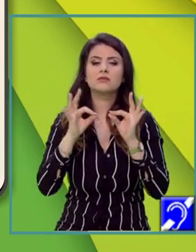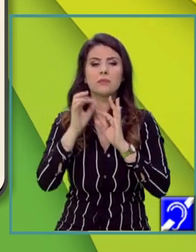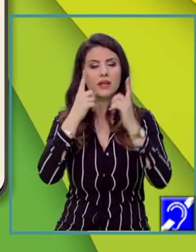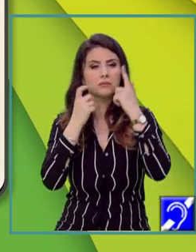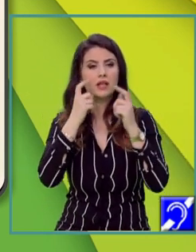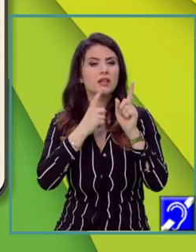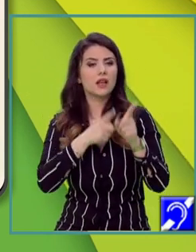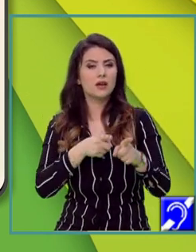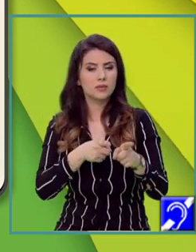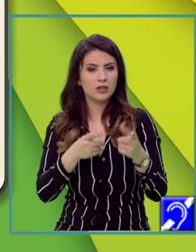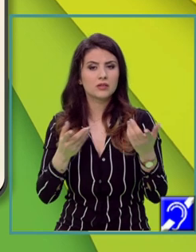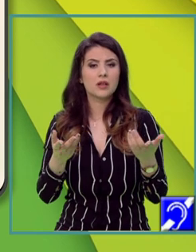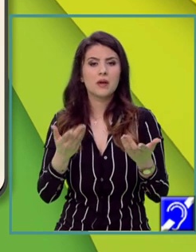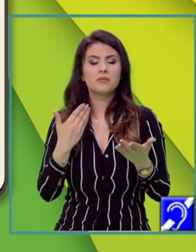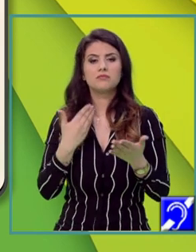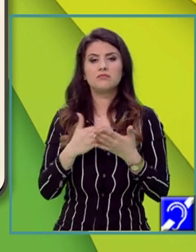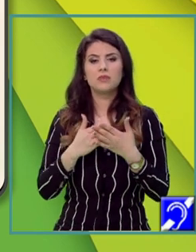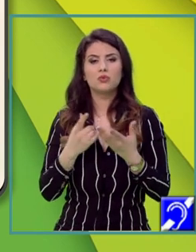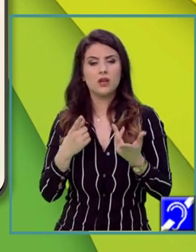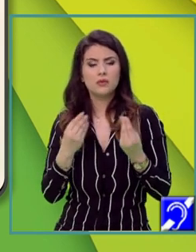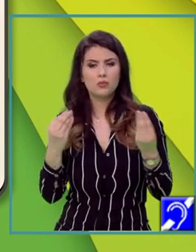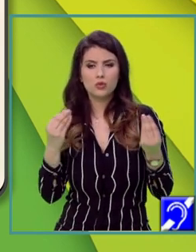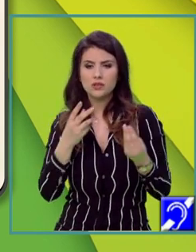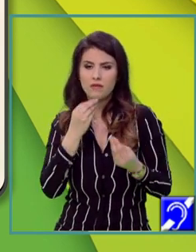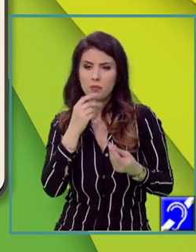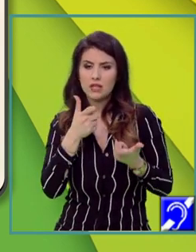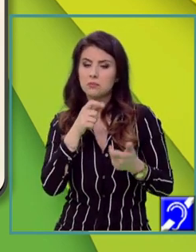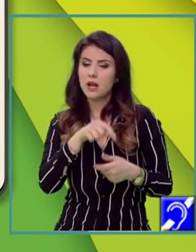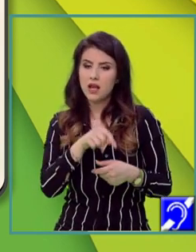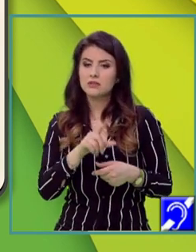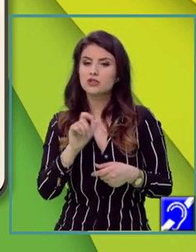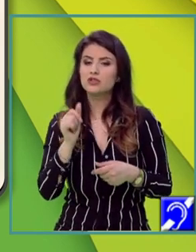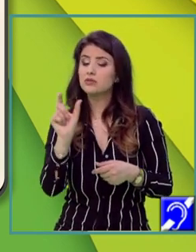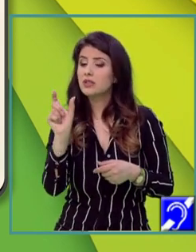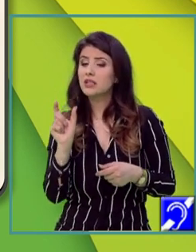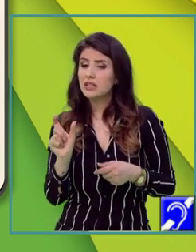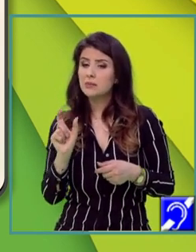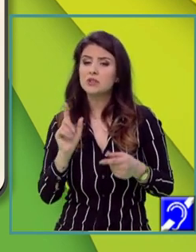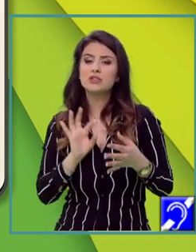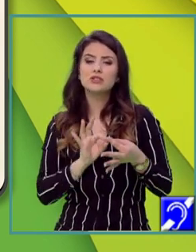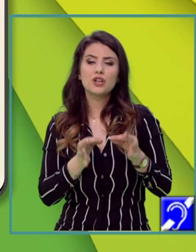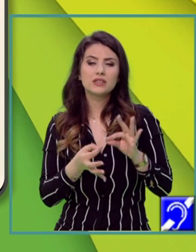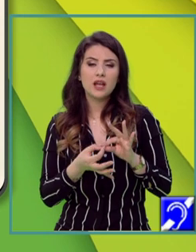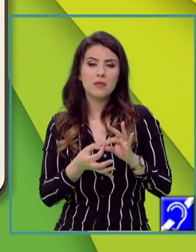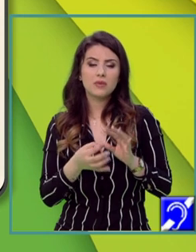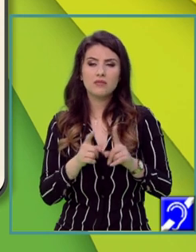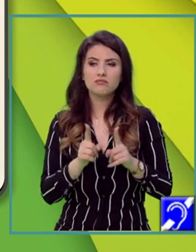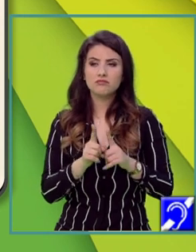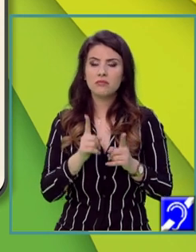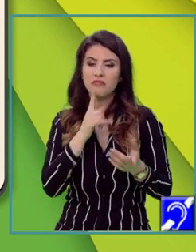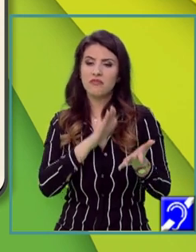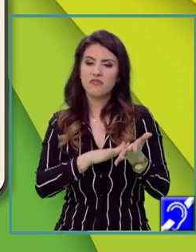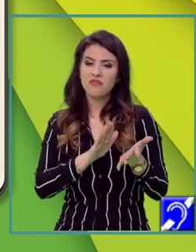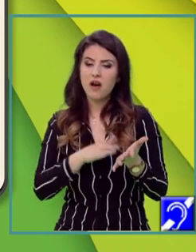deschis în manieră demitizata iar timpul subiectiv constă în pasaj se prezintă oglindire a faptelor